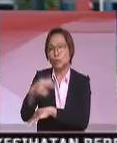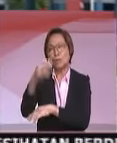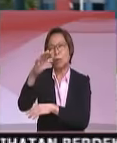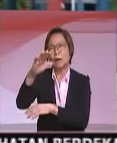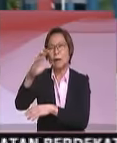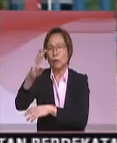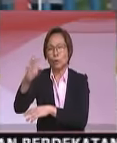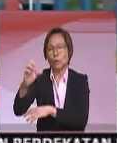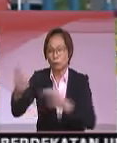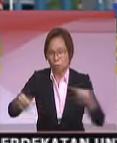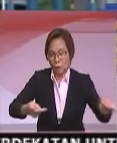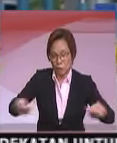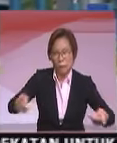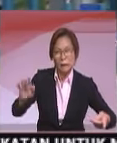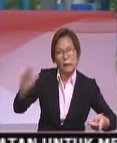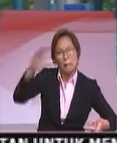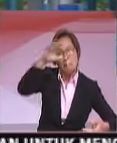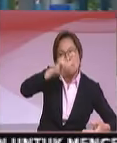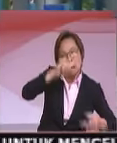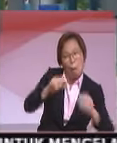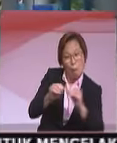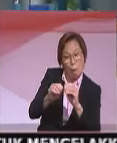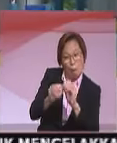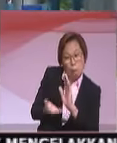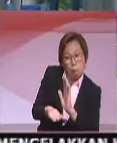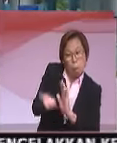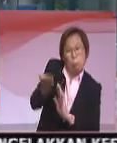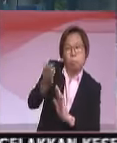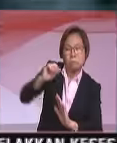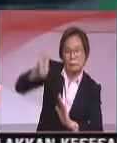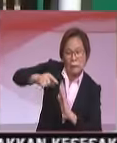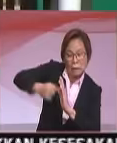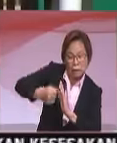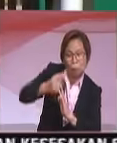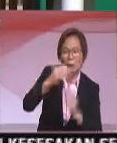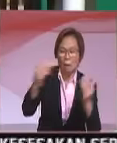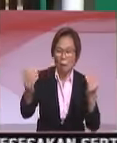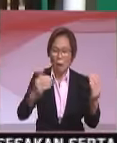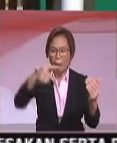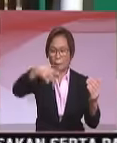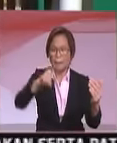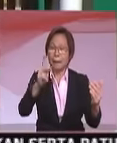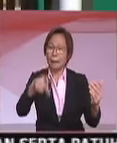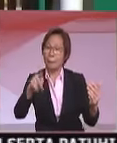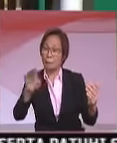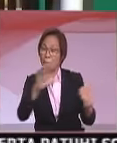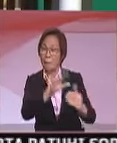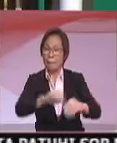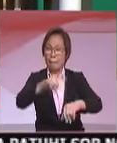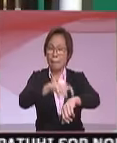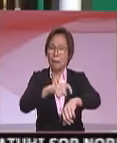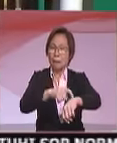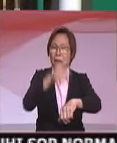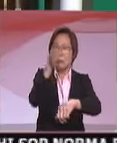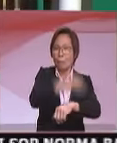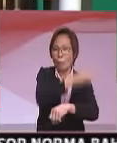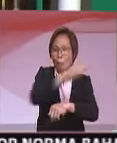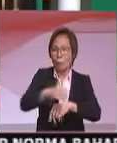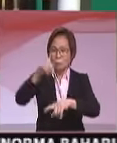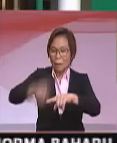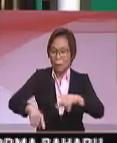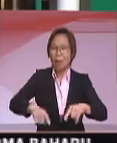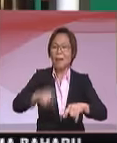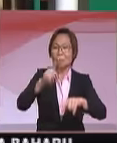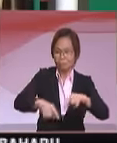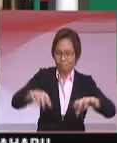kenderaan. Anis Berhad turut menjangkakan peningkatan trafik bermula esok berbanding tempoh PKPB dan ketika larangan perjalanan rentas daerah